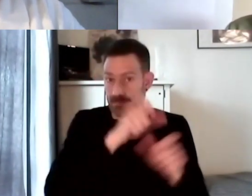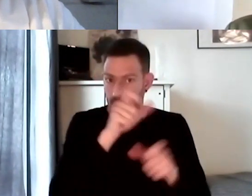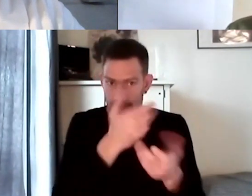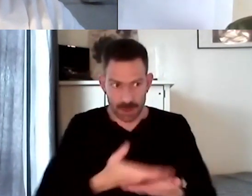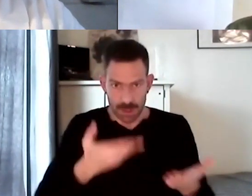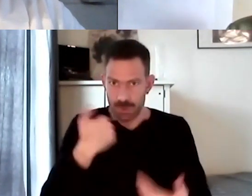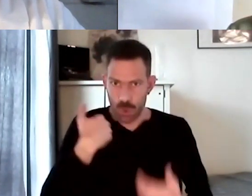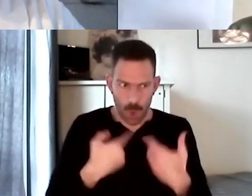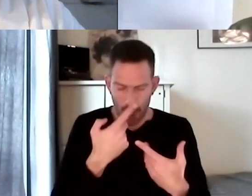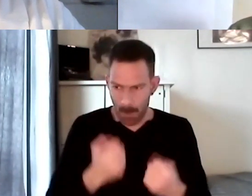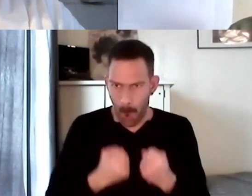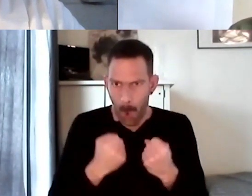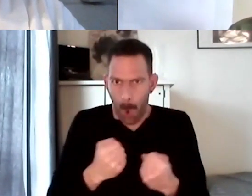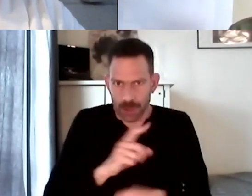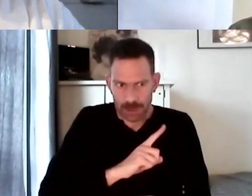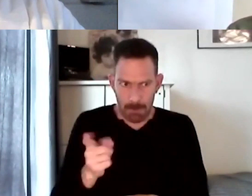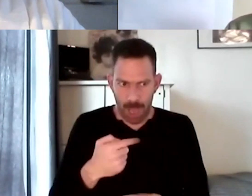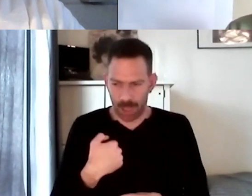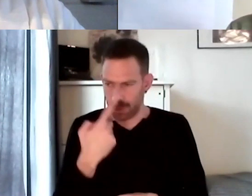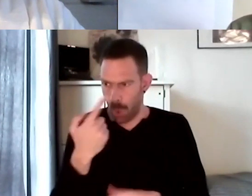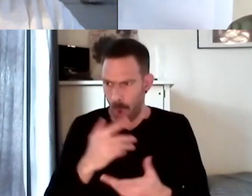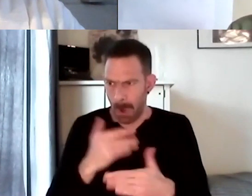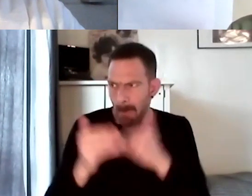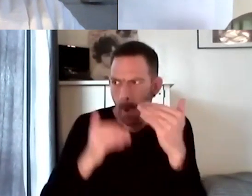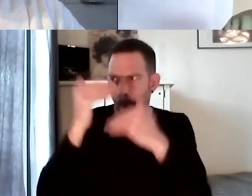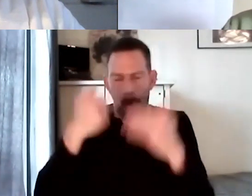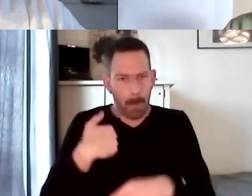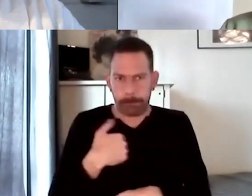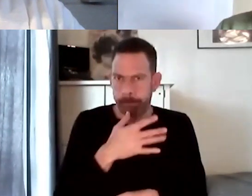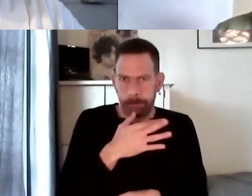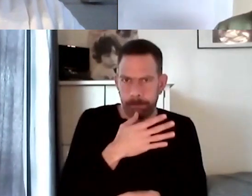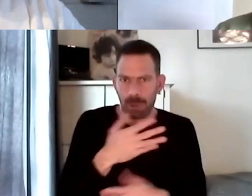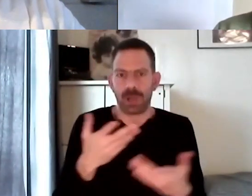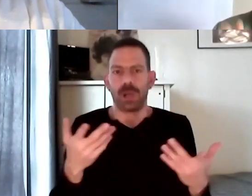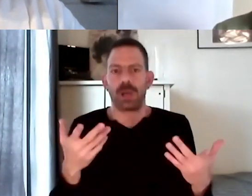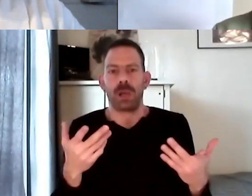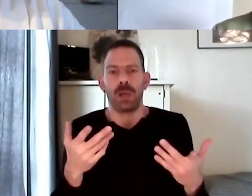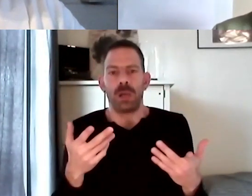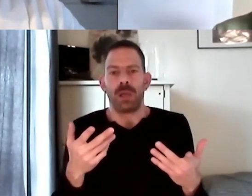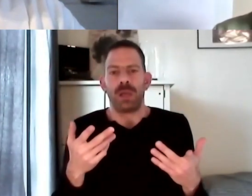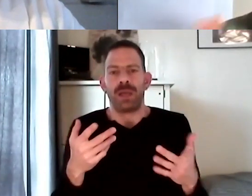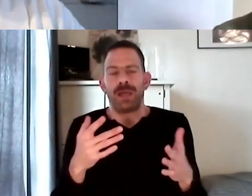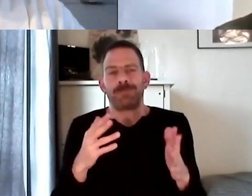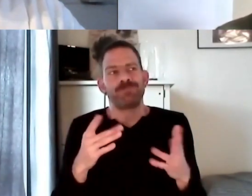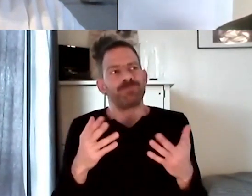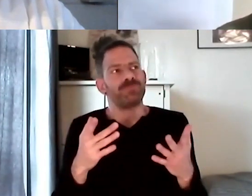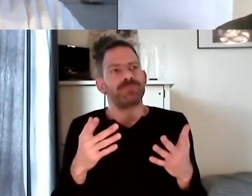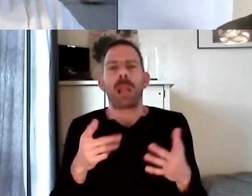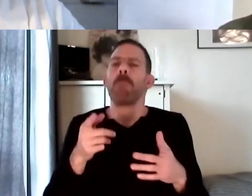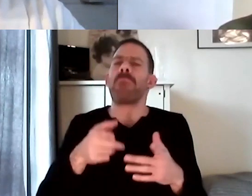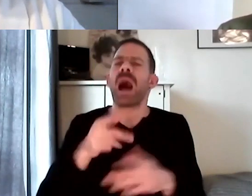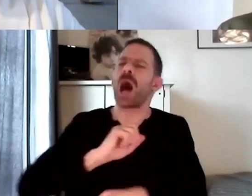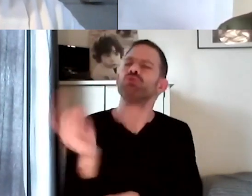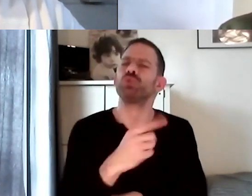ne se donnent pas le droit à évoluer, s'attachent donc, je ne veux pas faire une globalisation, mais